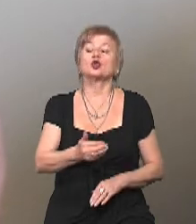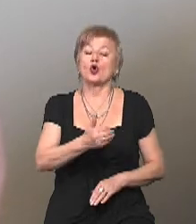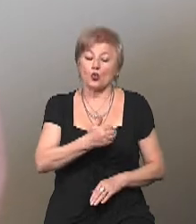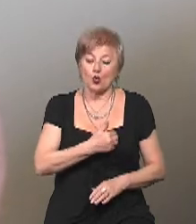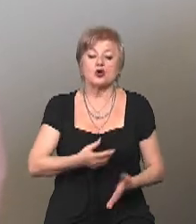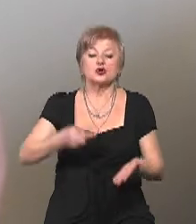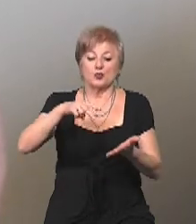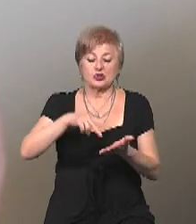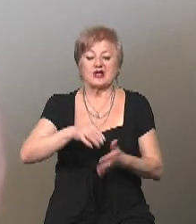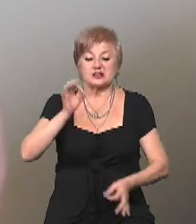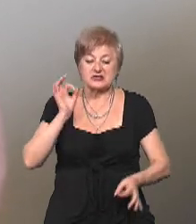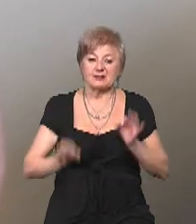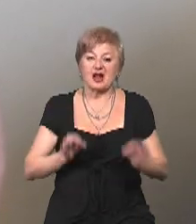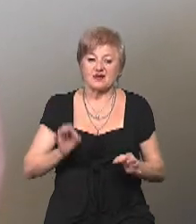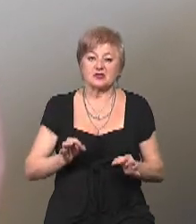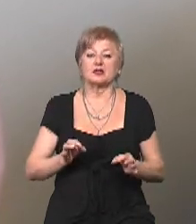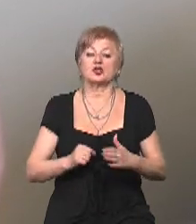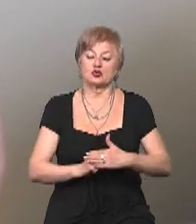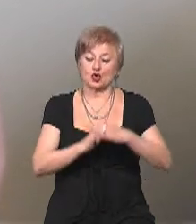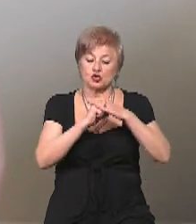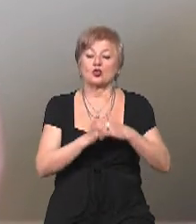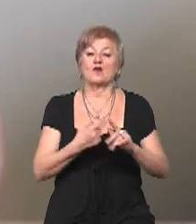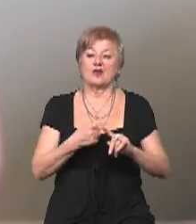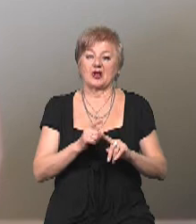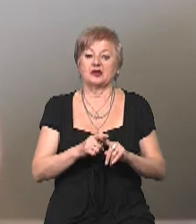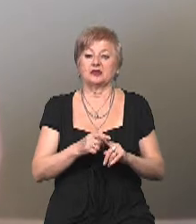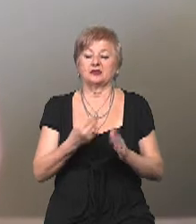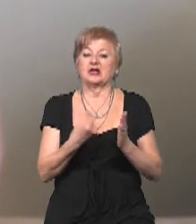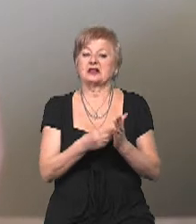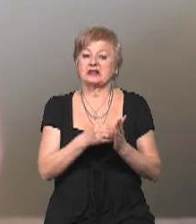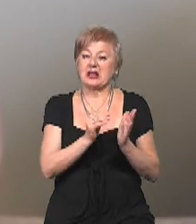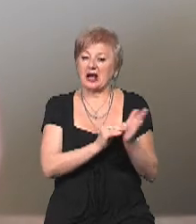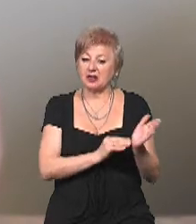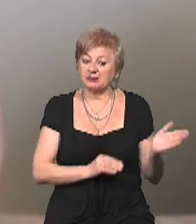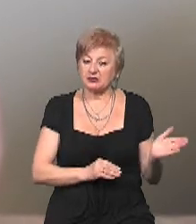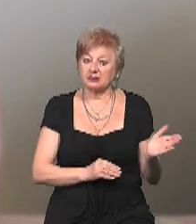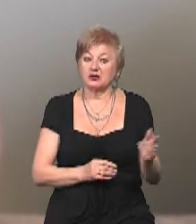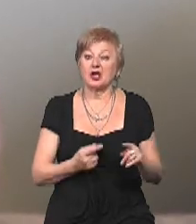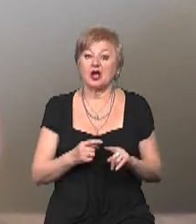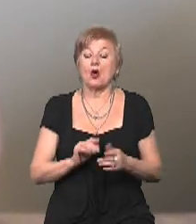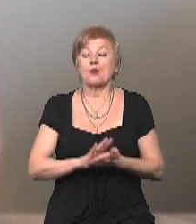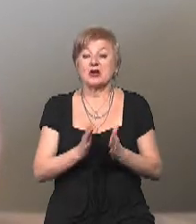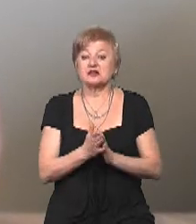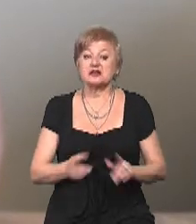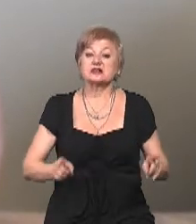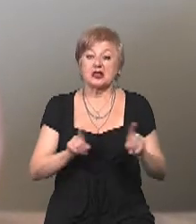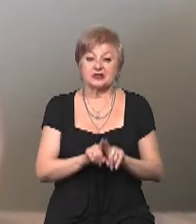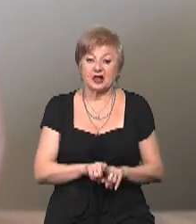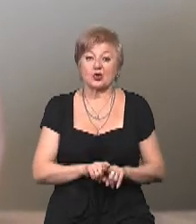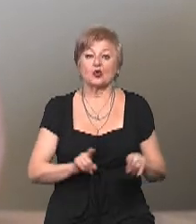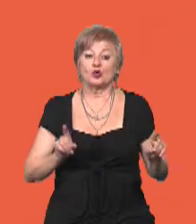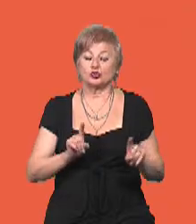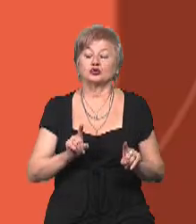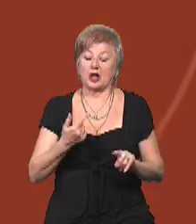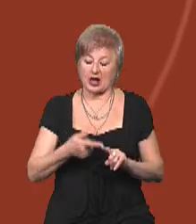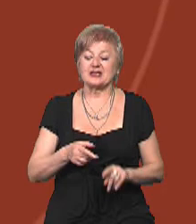справедливі, реально обраховані, економічно обраховані тарифи. Позиція профспілок така, що вимоги є